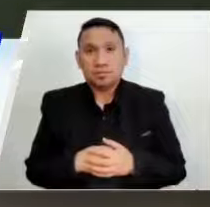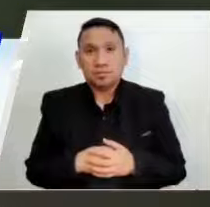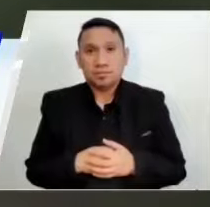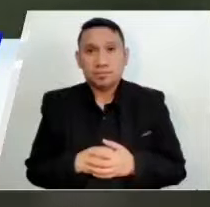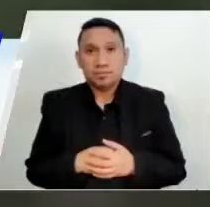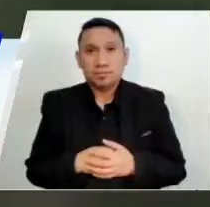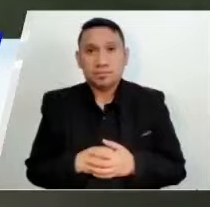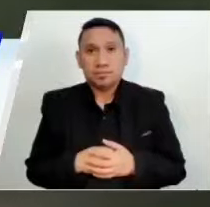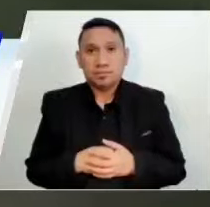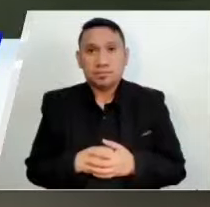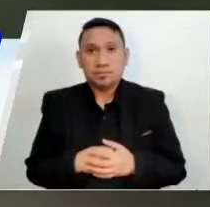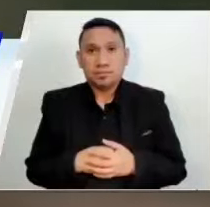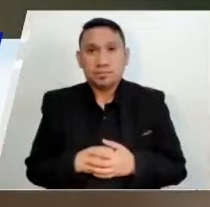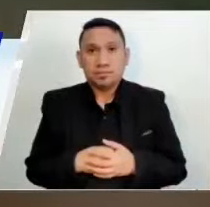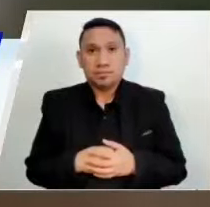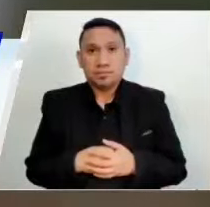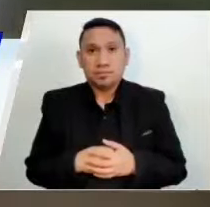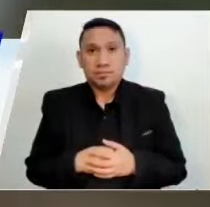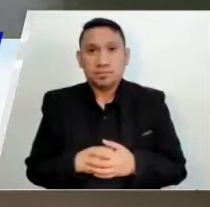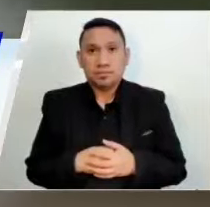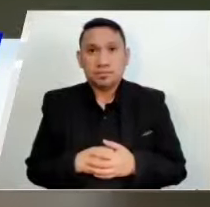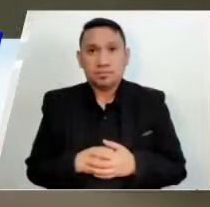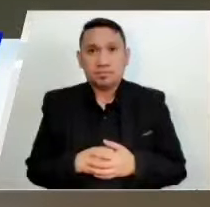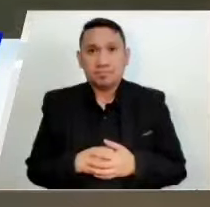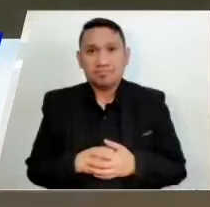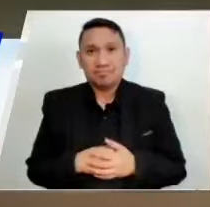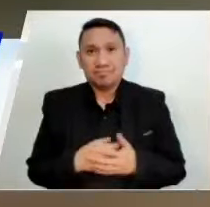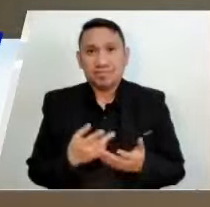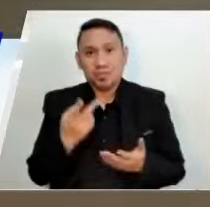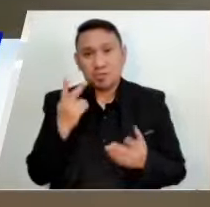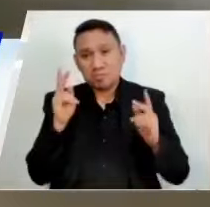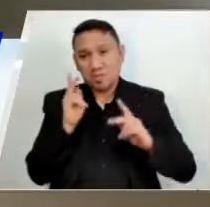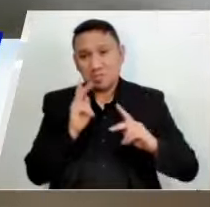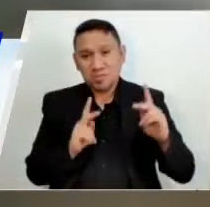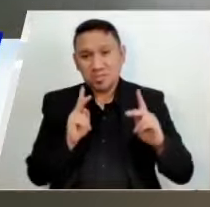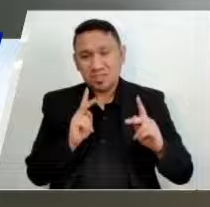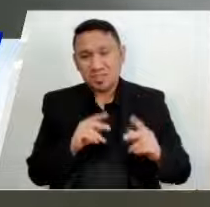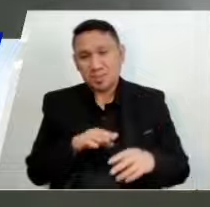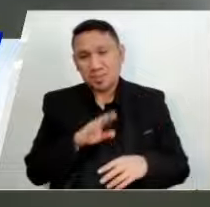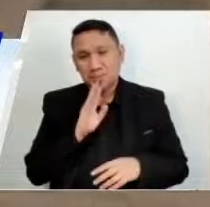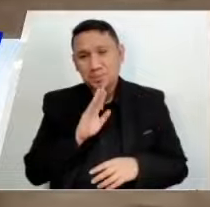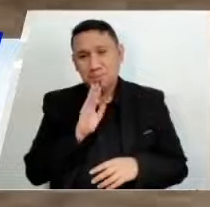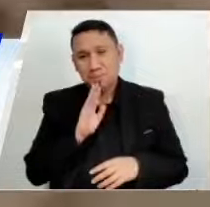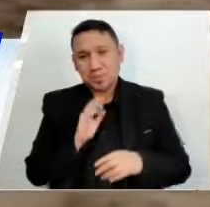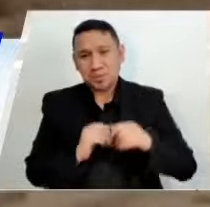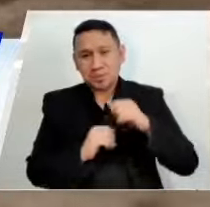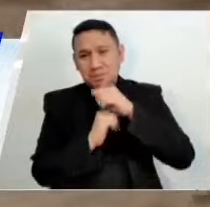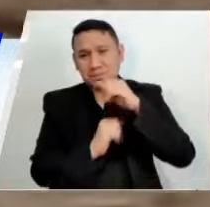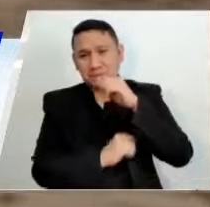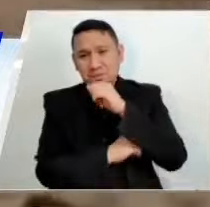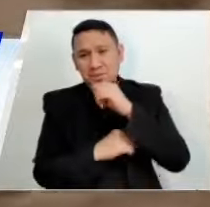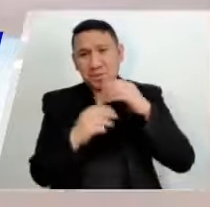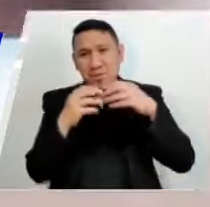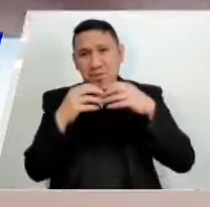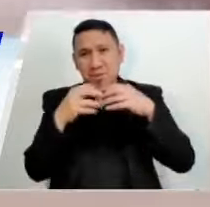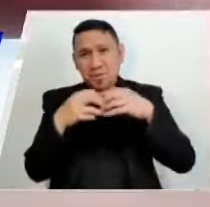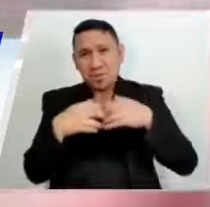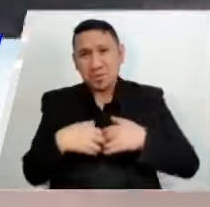residente laki ring panghihinayang ng mga residente sa pagkaanod ng tulay sa bayan ng Boston